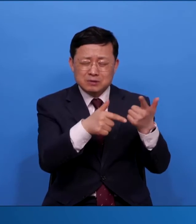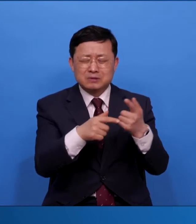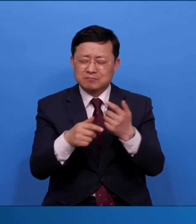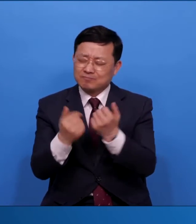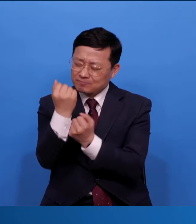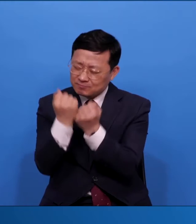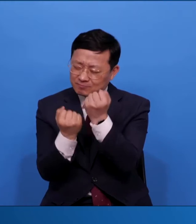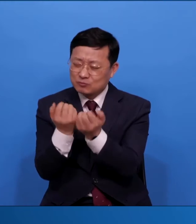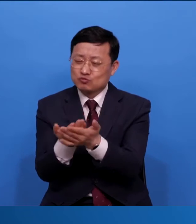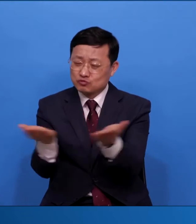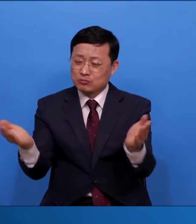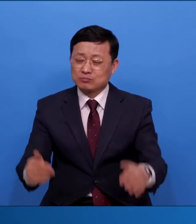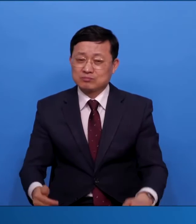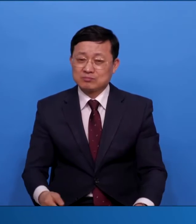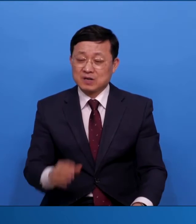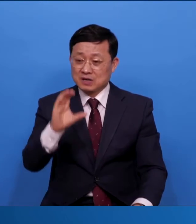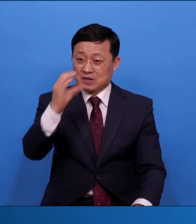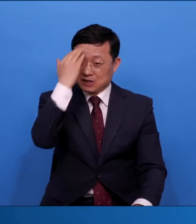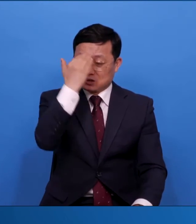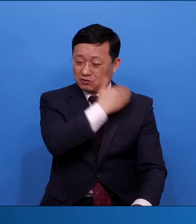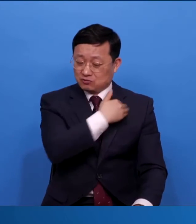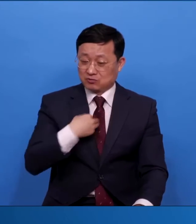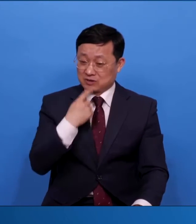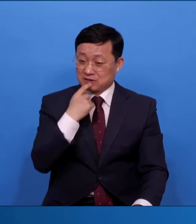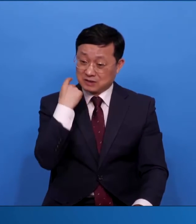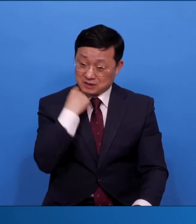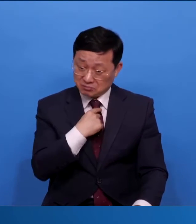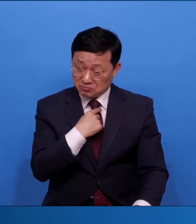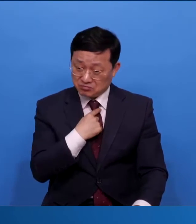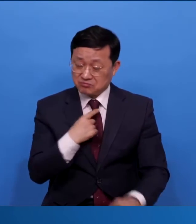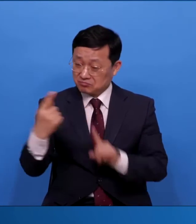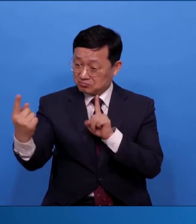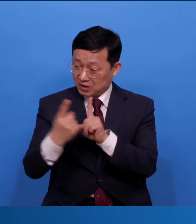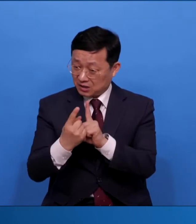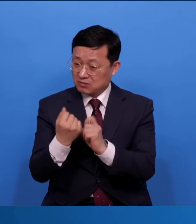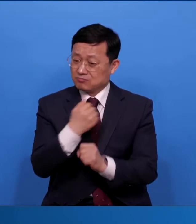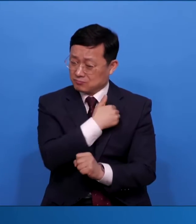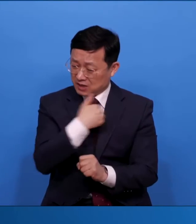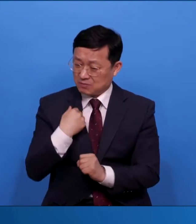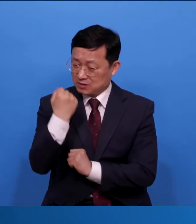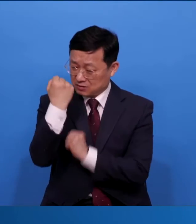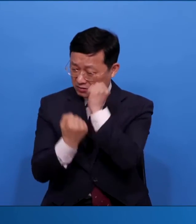这当为性是不违法，也能够大胆的向神父传讲。 이 당위성은 담대하게 스님에게 얘기할 수 있습니다.